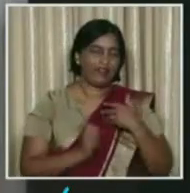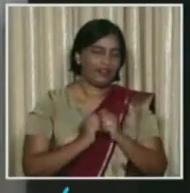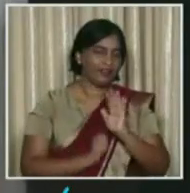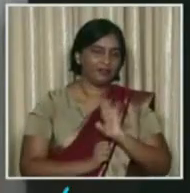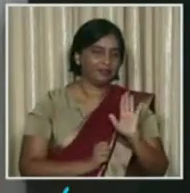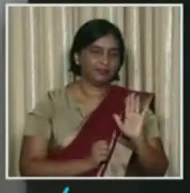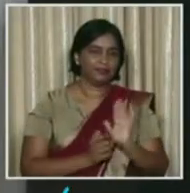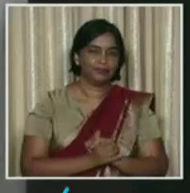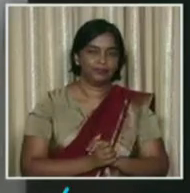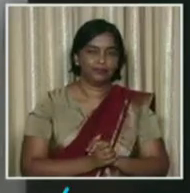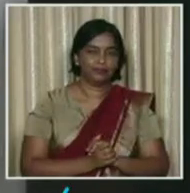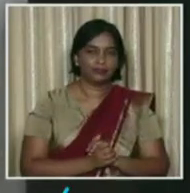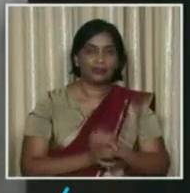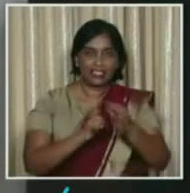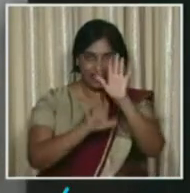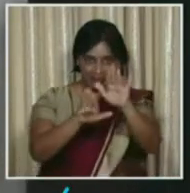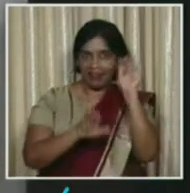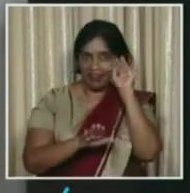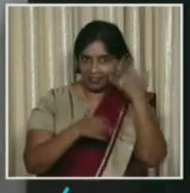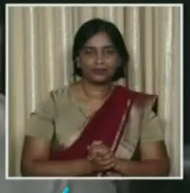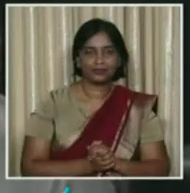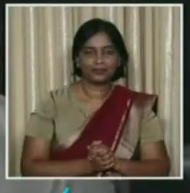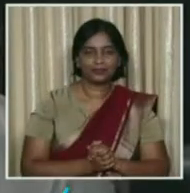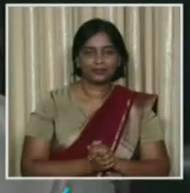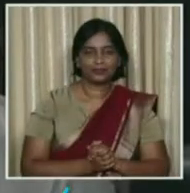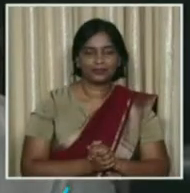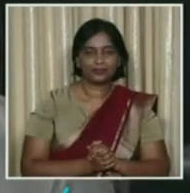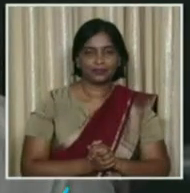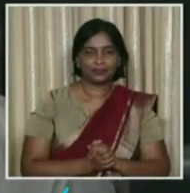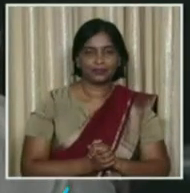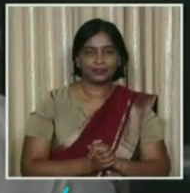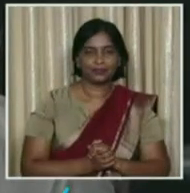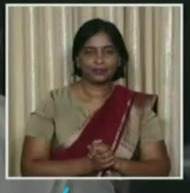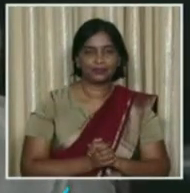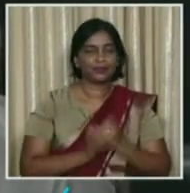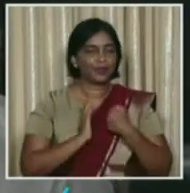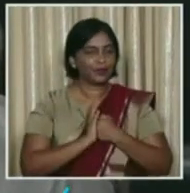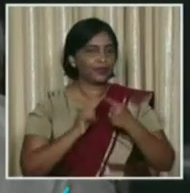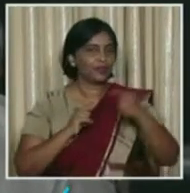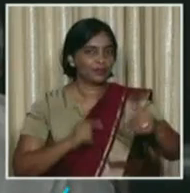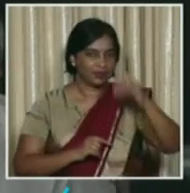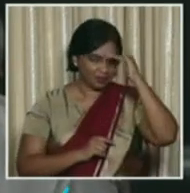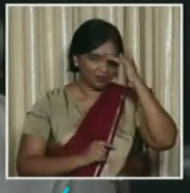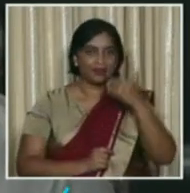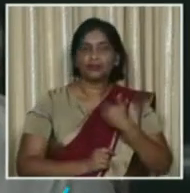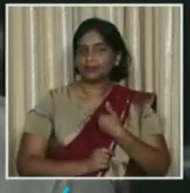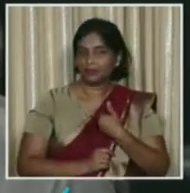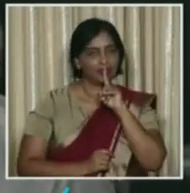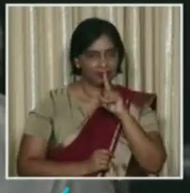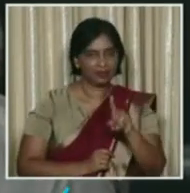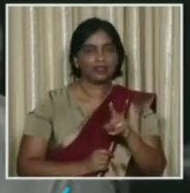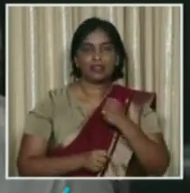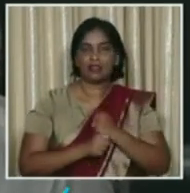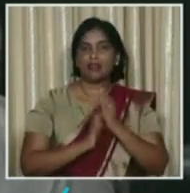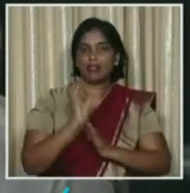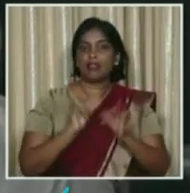ප්‍රතිපත්ති මත. ජනතුමා ඉන්න මේ කතා අහලම යන්න. මගේ ප්‍රශ්නය I was the state minister to take the question and to answer the question